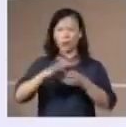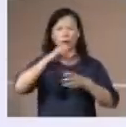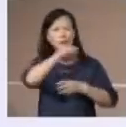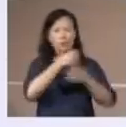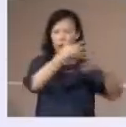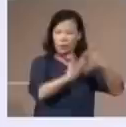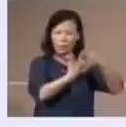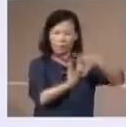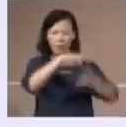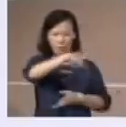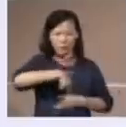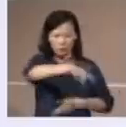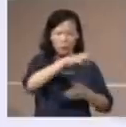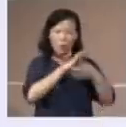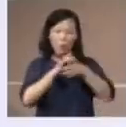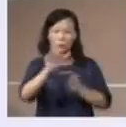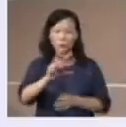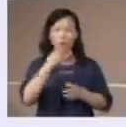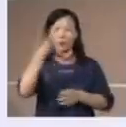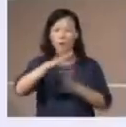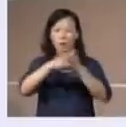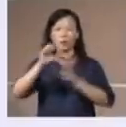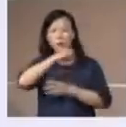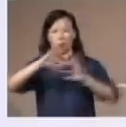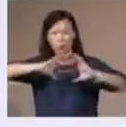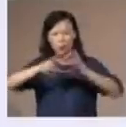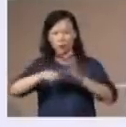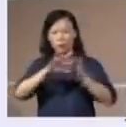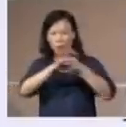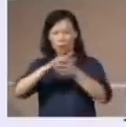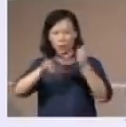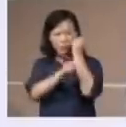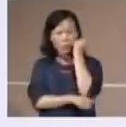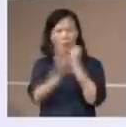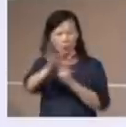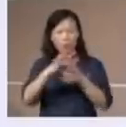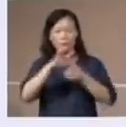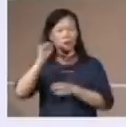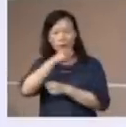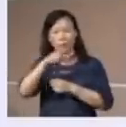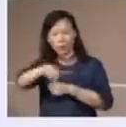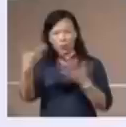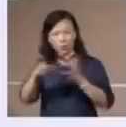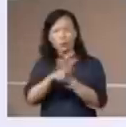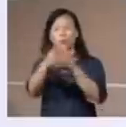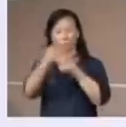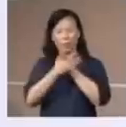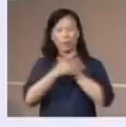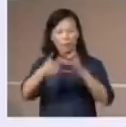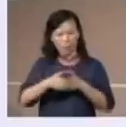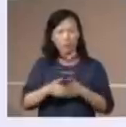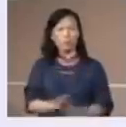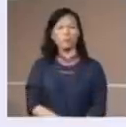甲美国的关系。而且，咱台湾甲美国佫有一个台湾关系法伫啊，啊，伊讲哦，台湾有问题时，伊也甲咱协助。